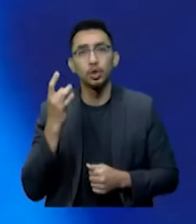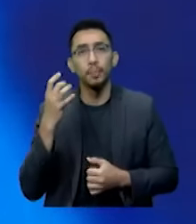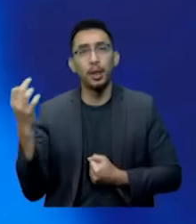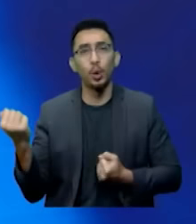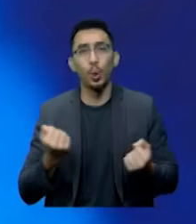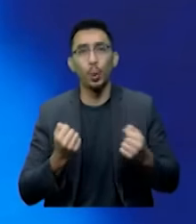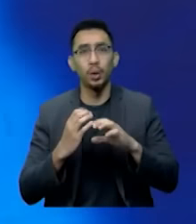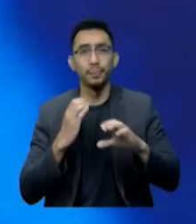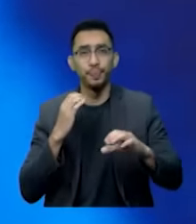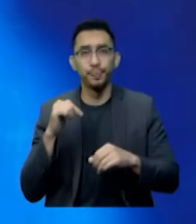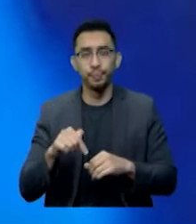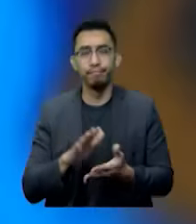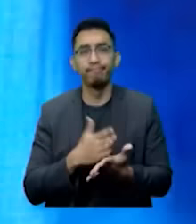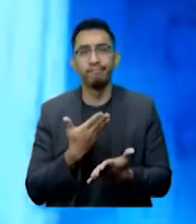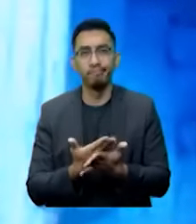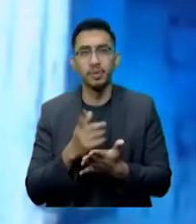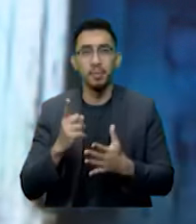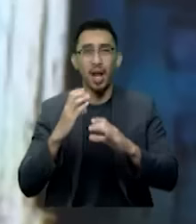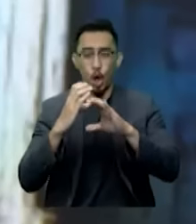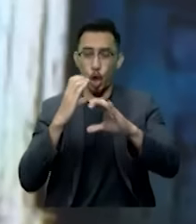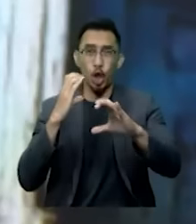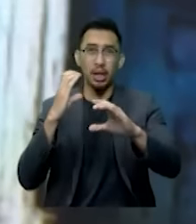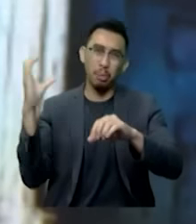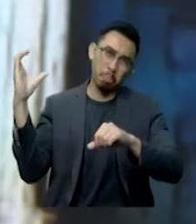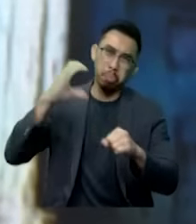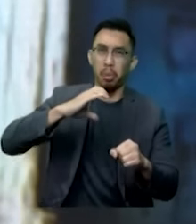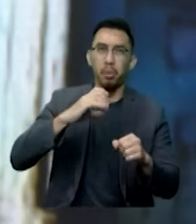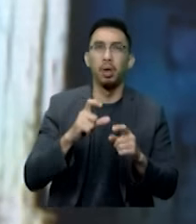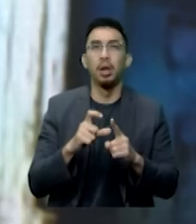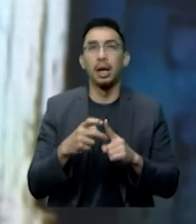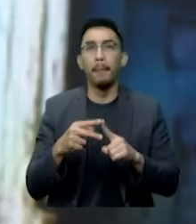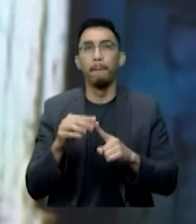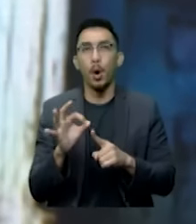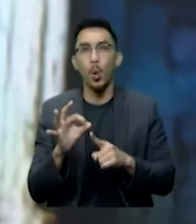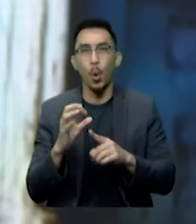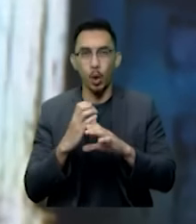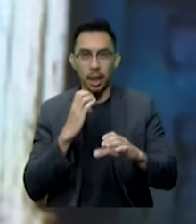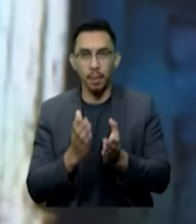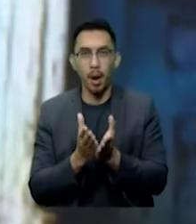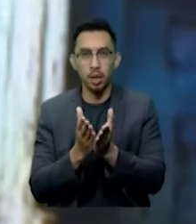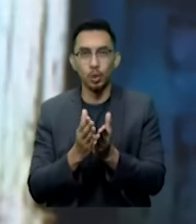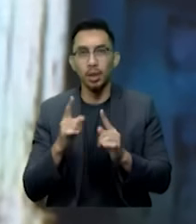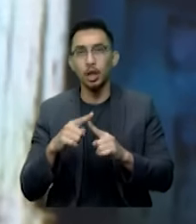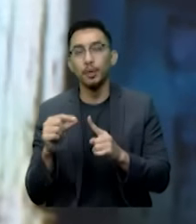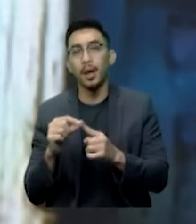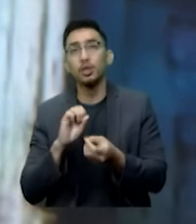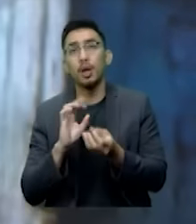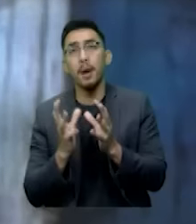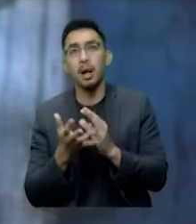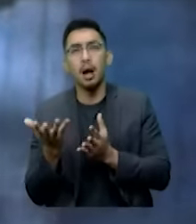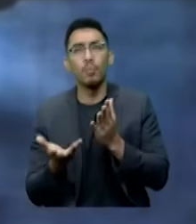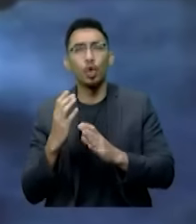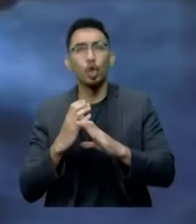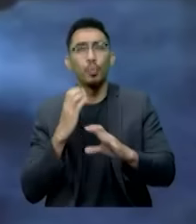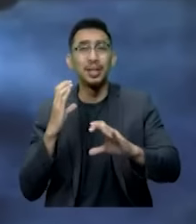Pemirsa, seorang sopir truk trailer tewas tertimpa kontainer di depo kontainer pelabuhan Tanjung Perak, Surabaya. Dugaan tumpukan kontainer